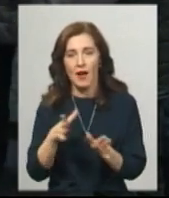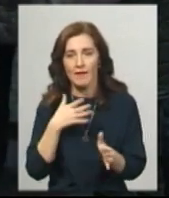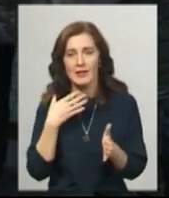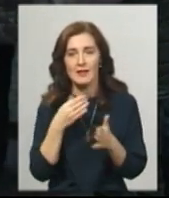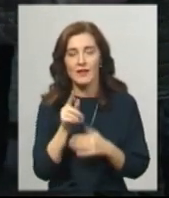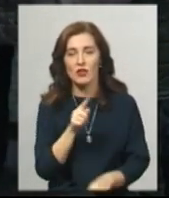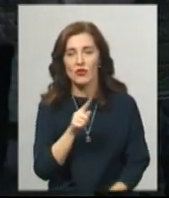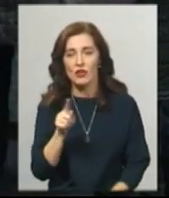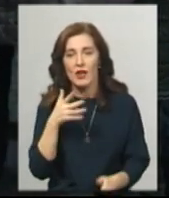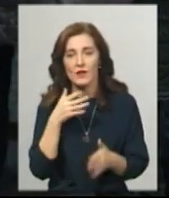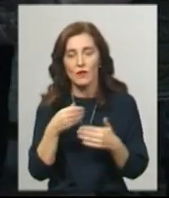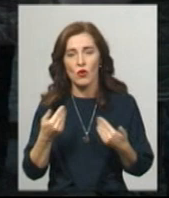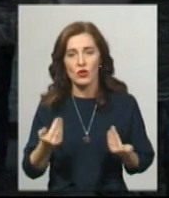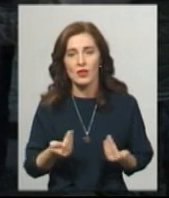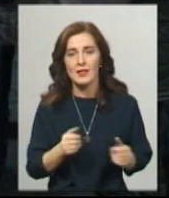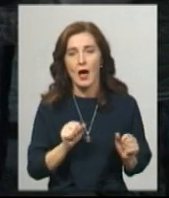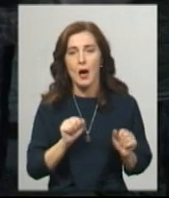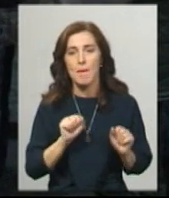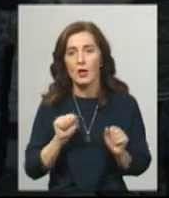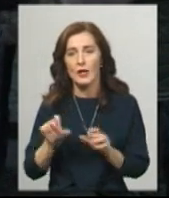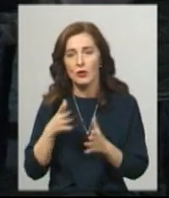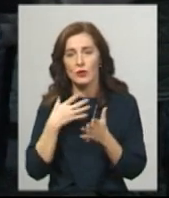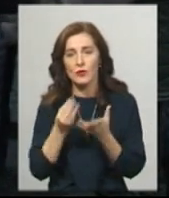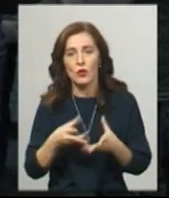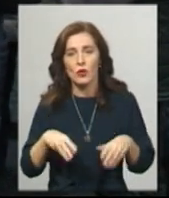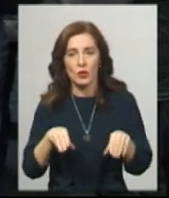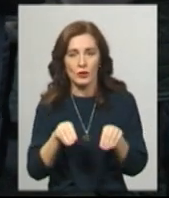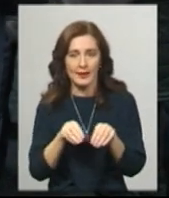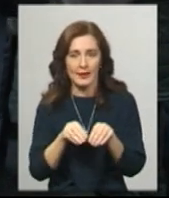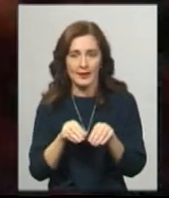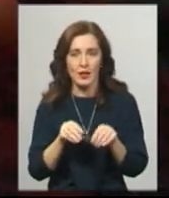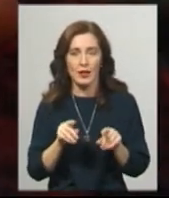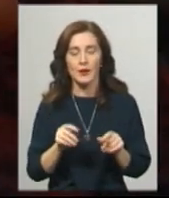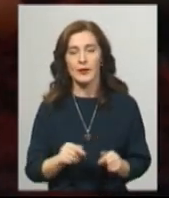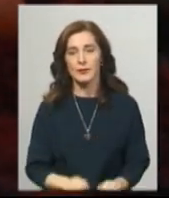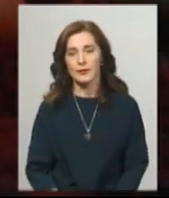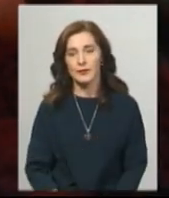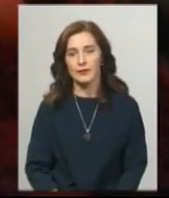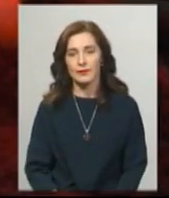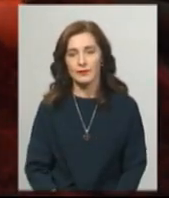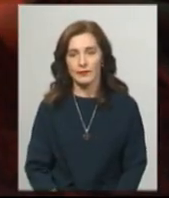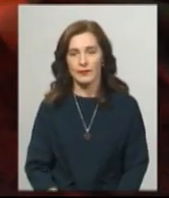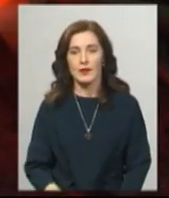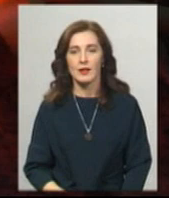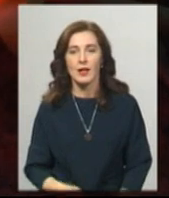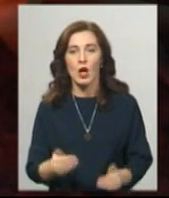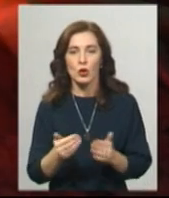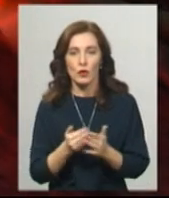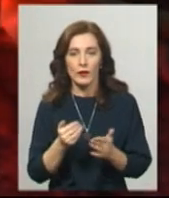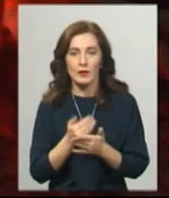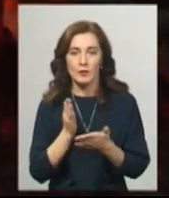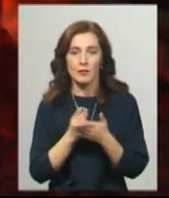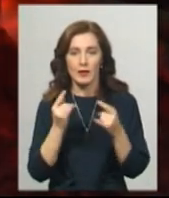свій час, своє життя, покинули родини, заради того, що ми могли зараз тут стояти. Анастасія Збродова, Віктор Кривий. Новини на